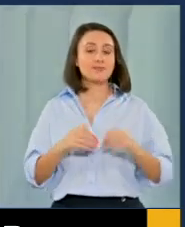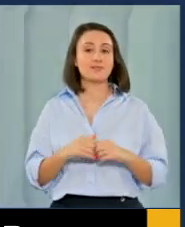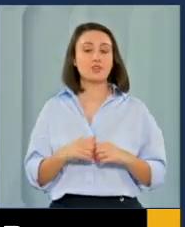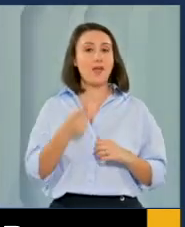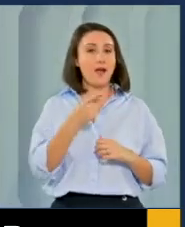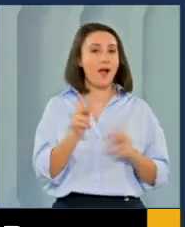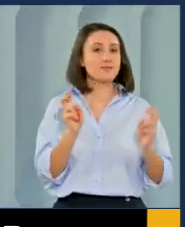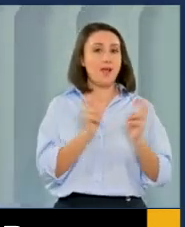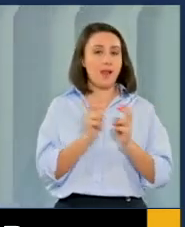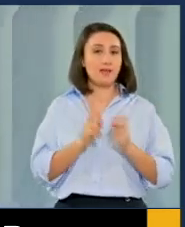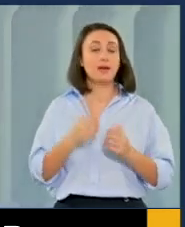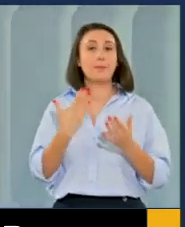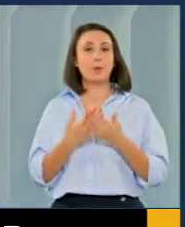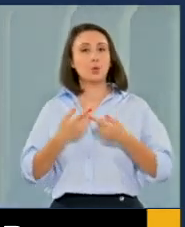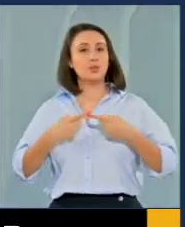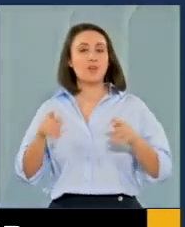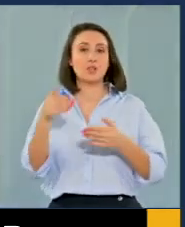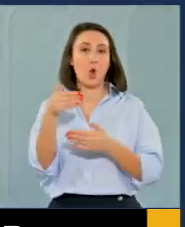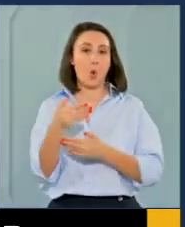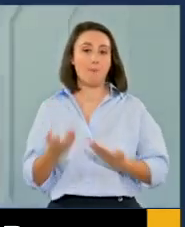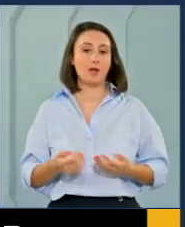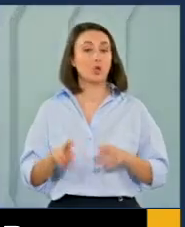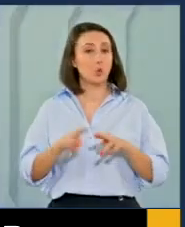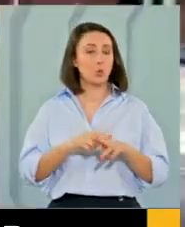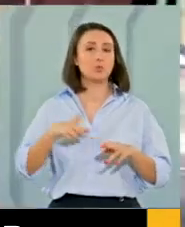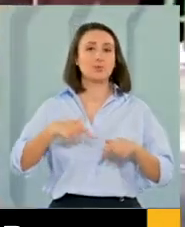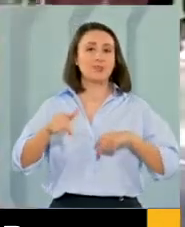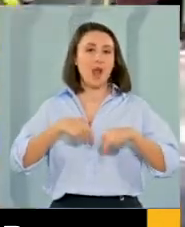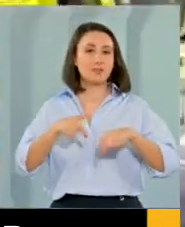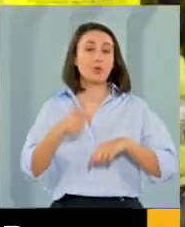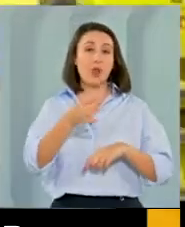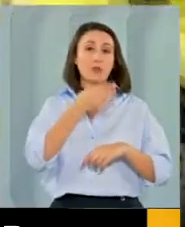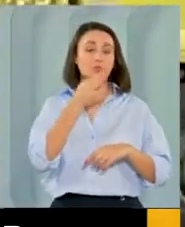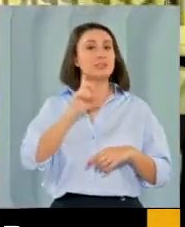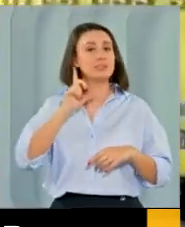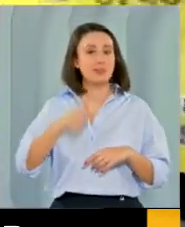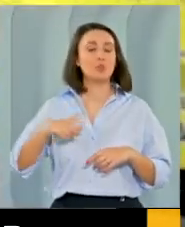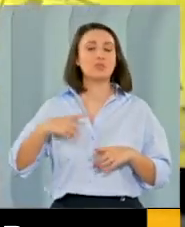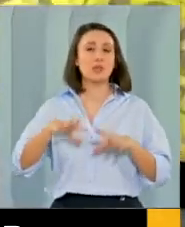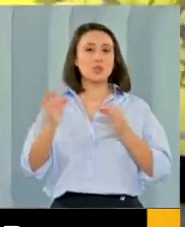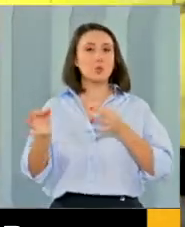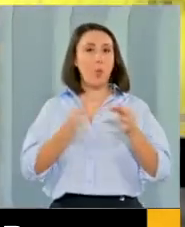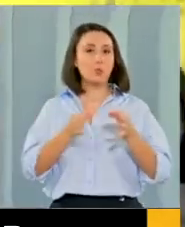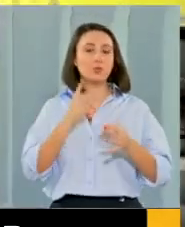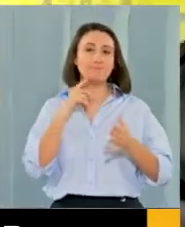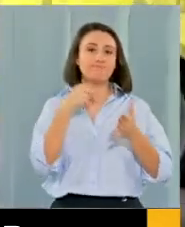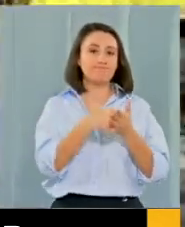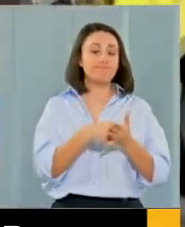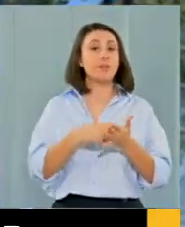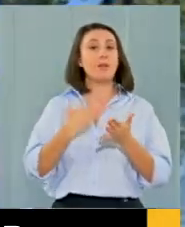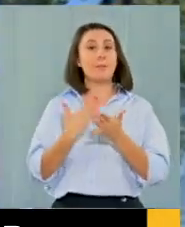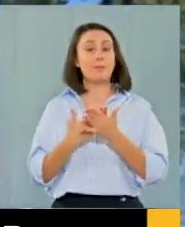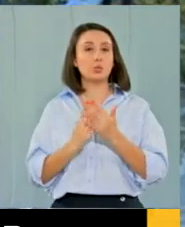și pe electricitate, pentru o serie de companii, cum sunt transportatorile. El a adăugat că trebuie să fie găsite soluții de compensare în